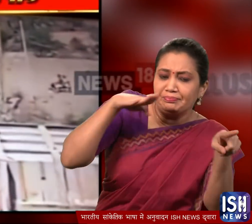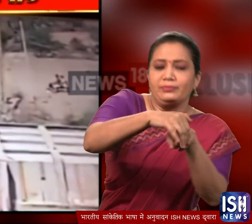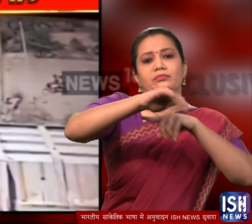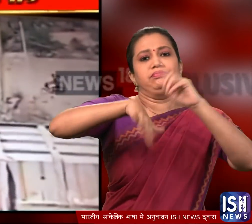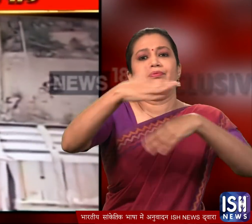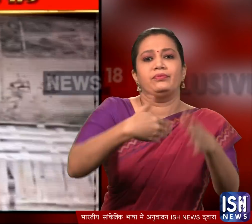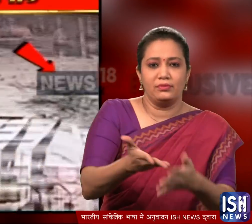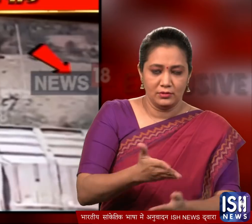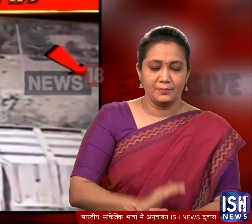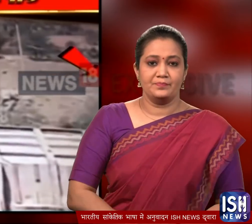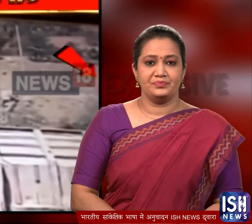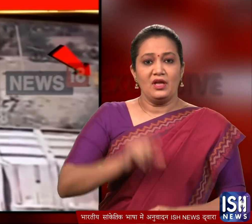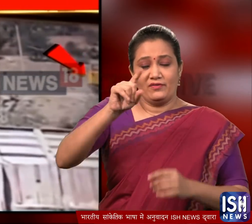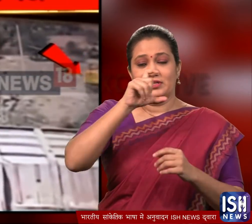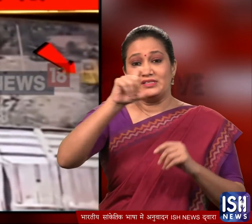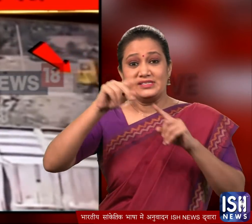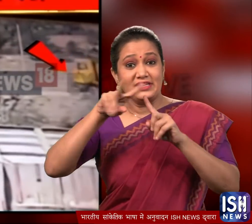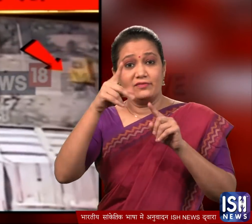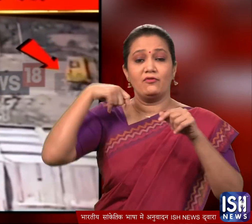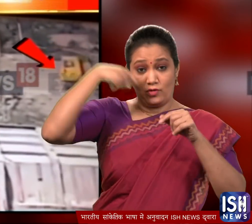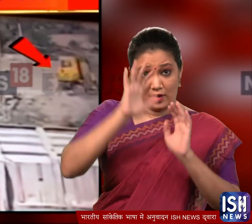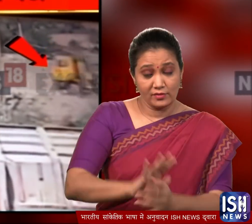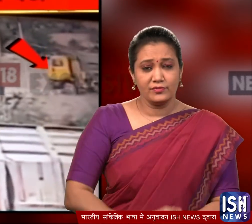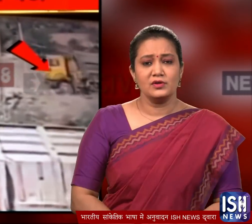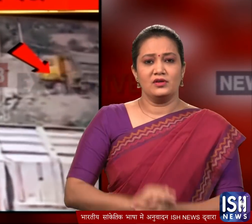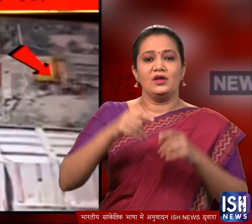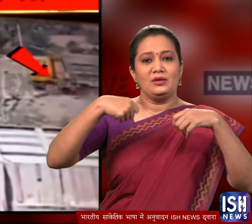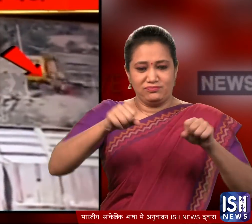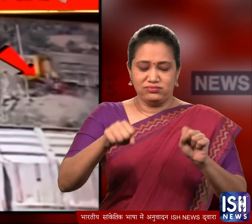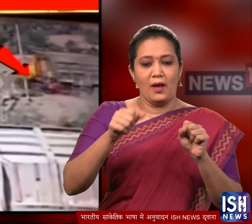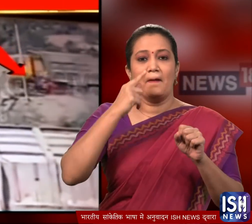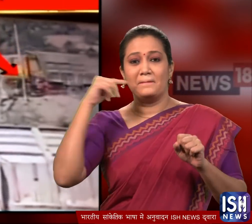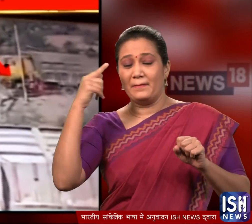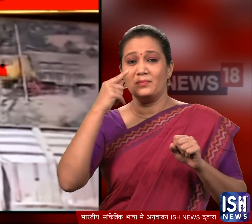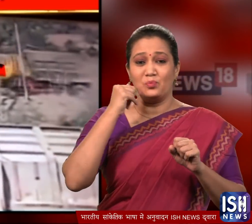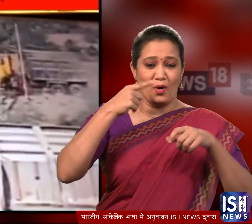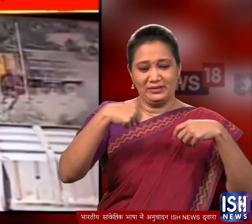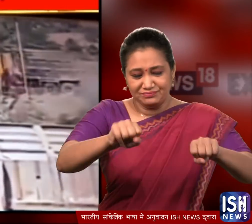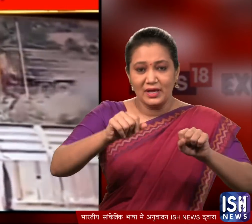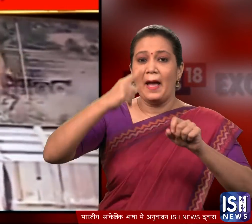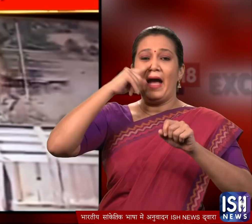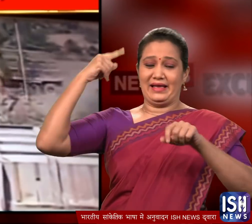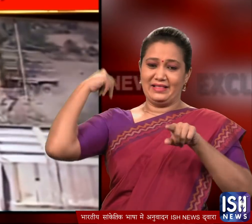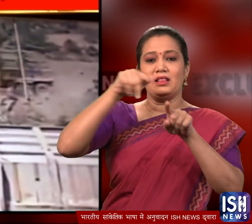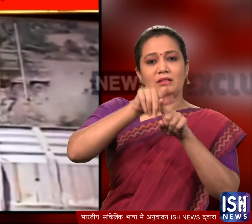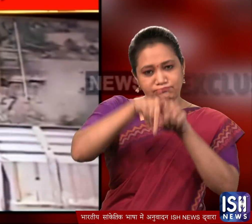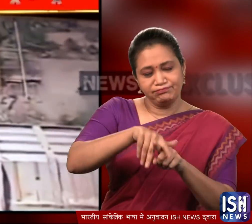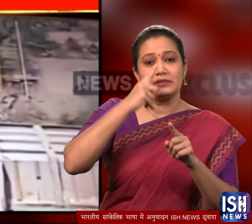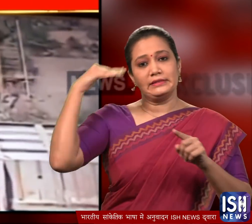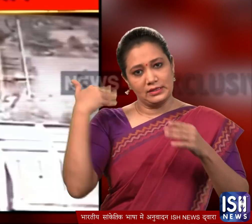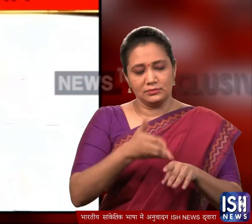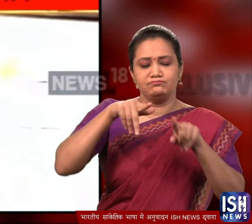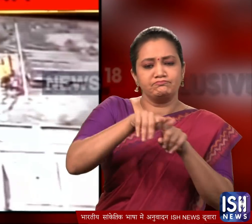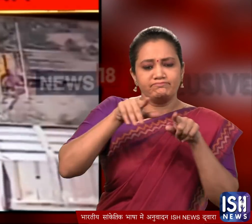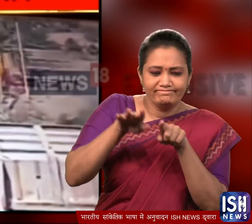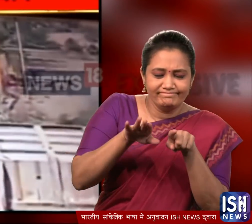ट्रक की चपेट में आ गई। इस घटना का एक CCTV वीडियो भी सामने आया, जिसमें वो मोटरसाइकिल सवार अपनी बहन के साथ ट्रक से आगे निकलने की कोशिश करता